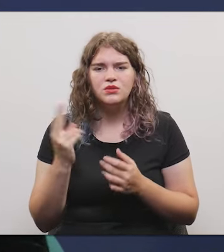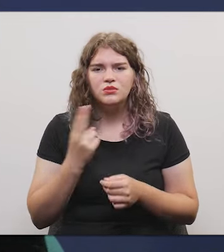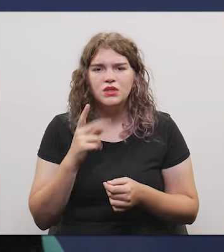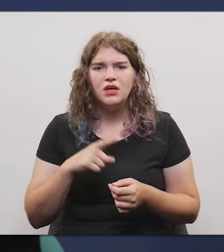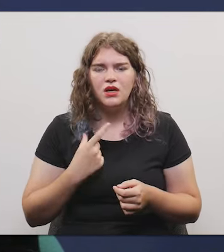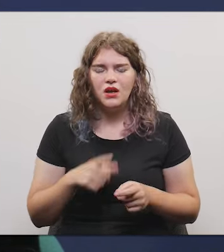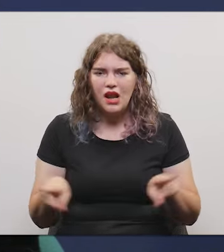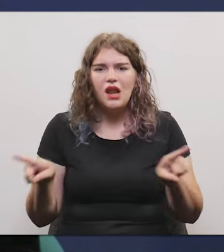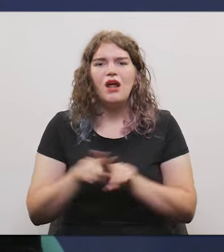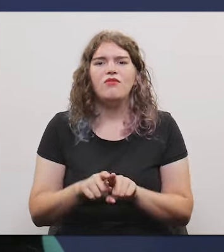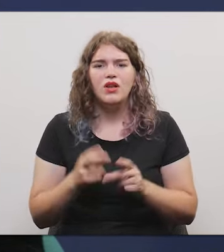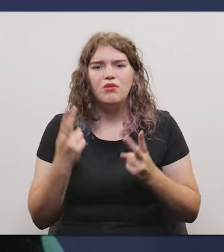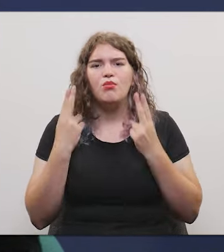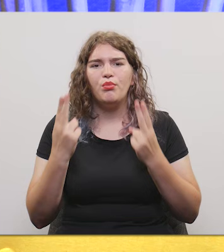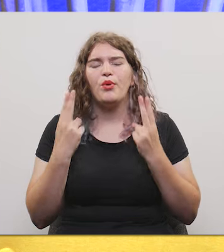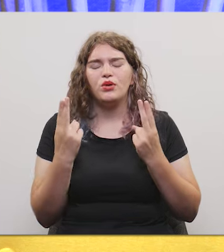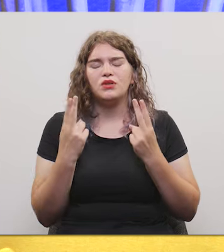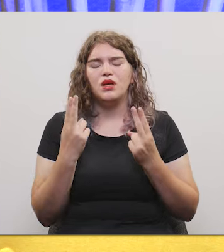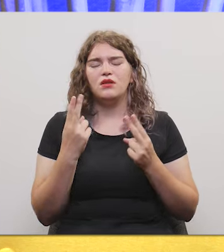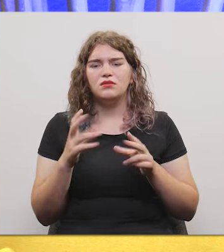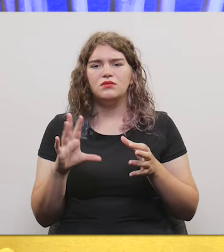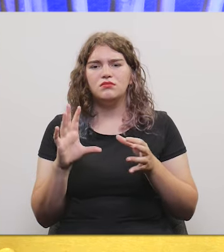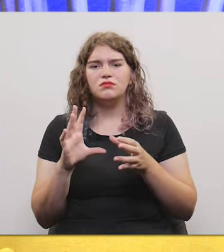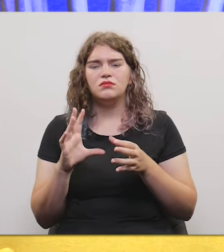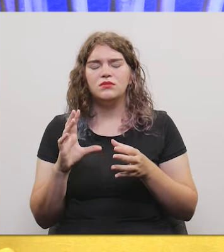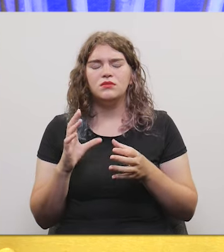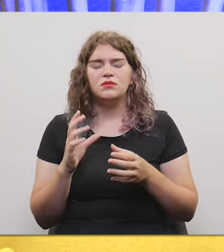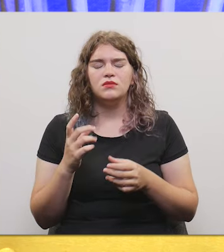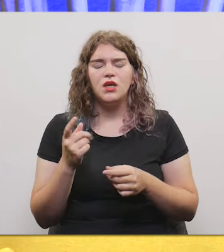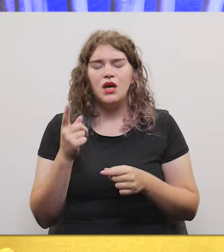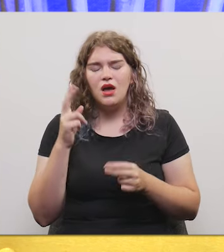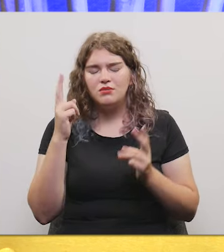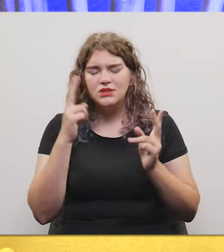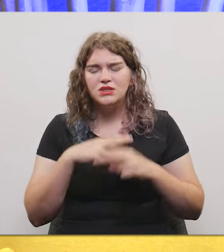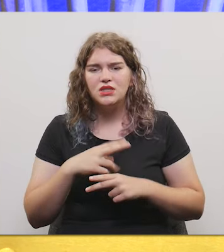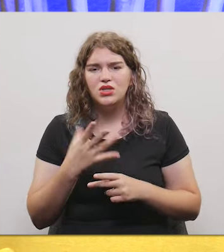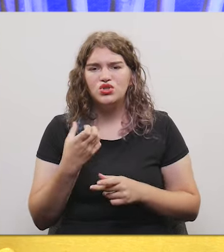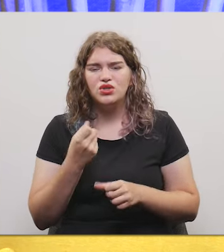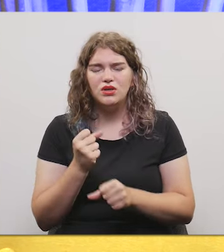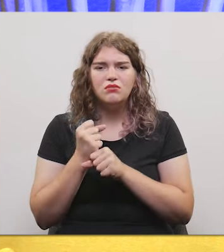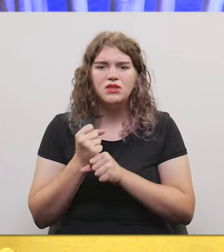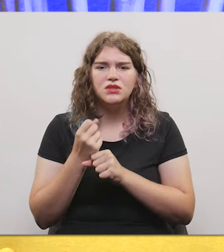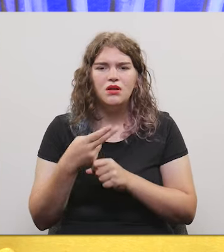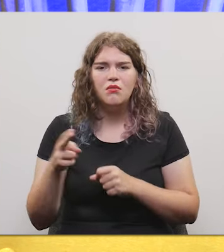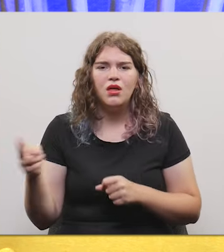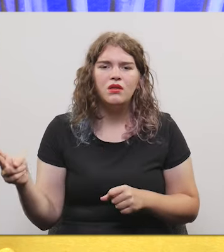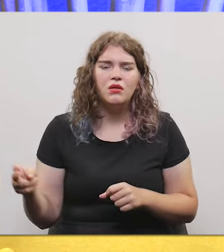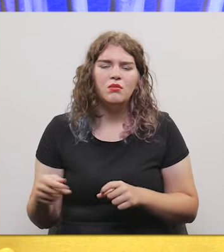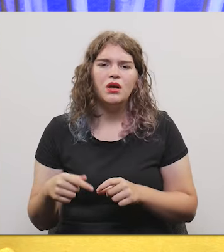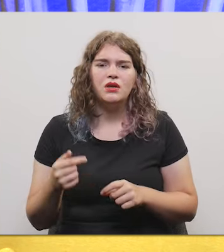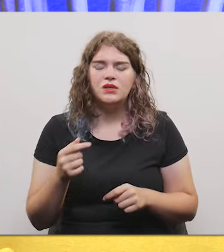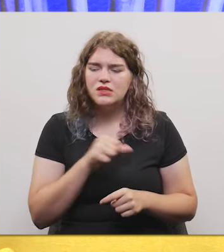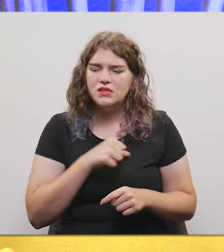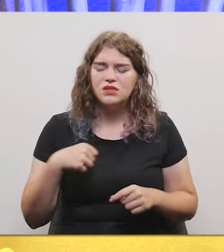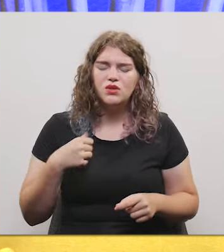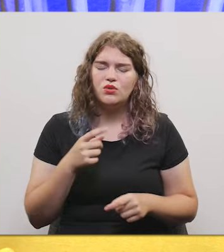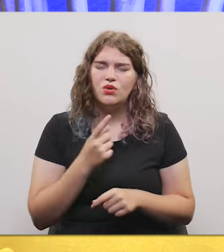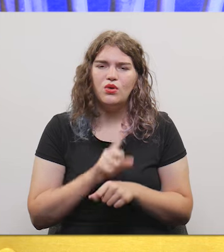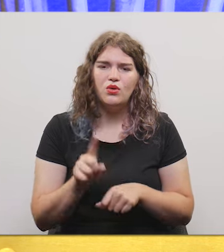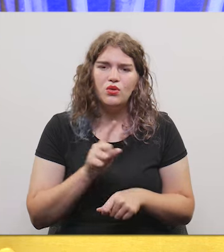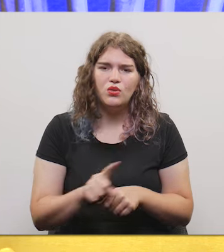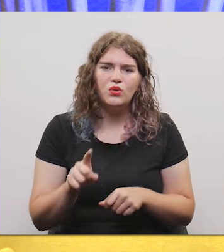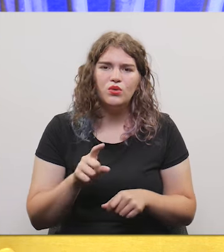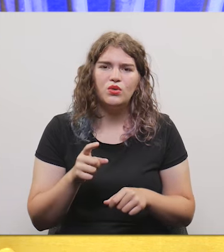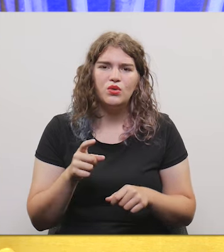și relația ta cu Dumnezeu era la fel de strânsă. Da, mi-am dat seama că asta e ce mă ține. Constanta ta.